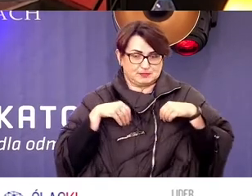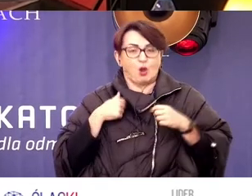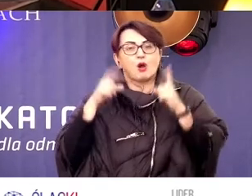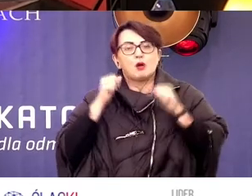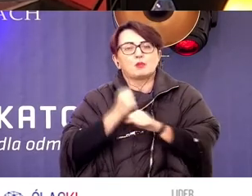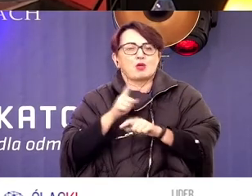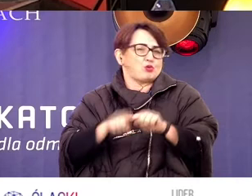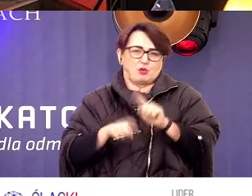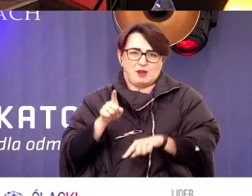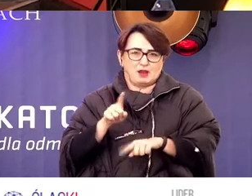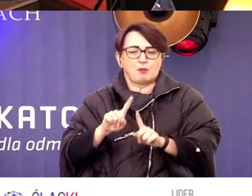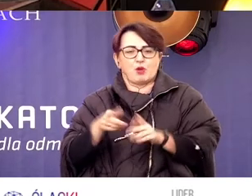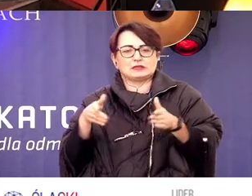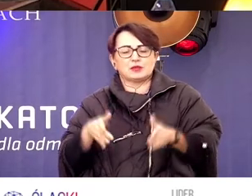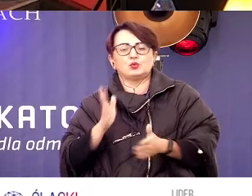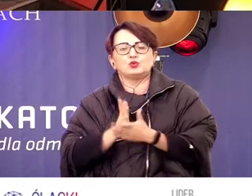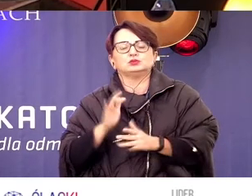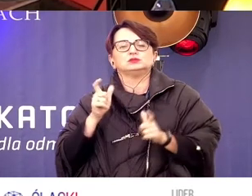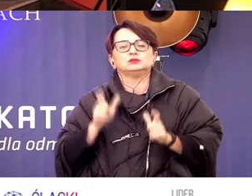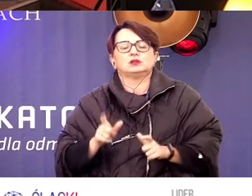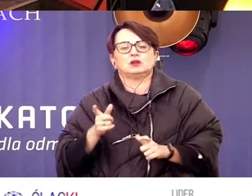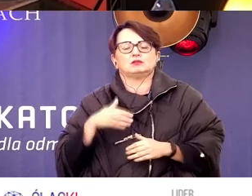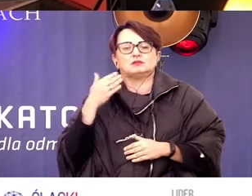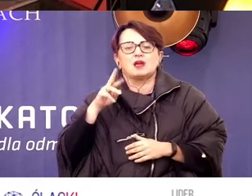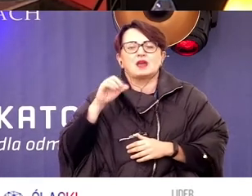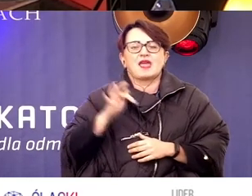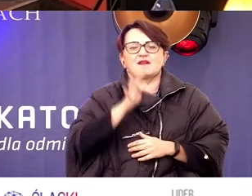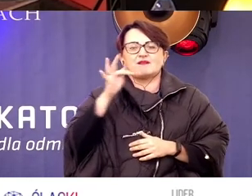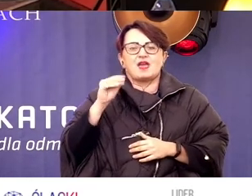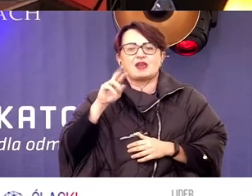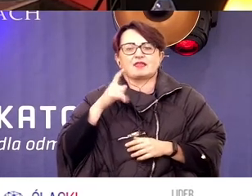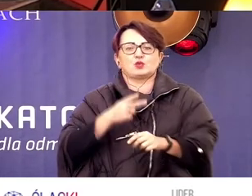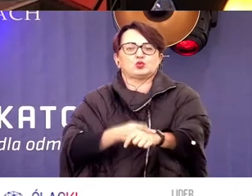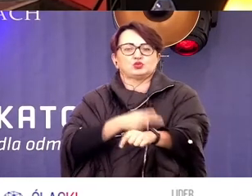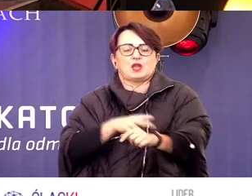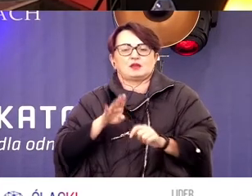pracę normalnie po tym egzaminie jako referent, jako osoba,